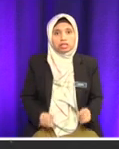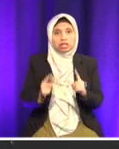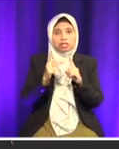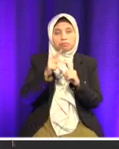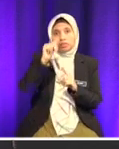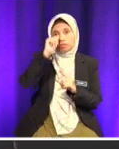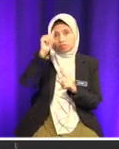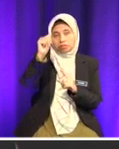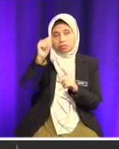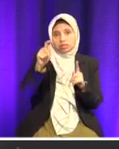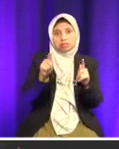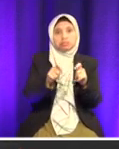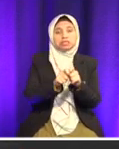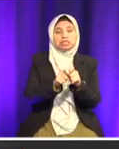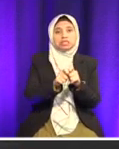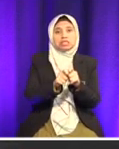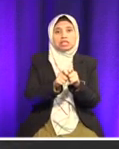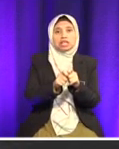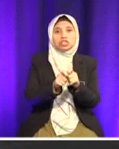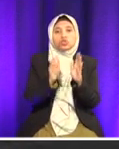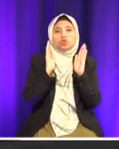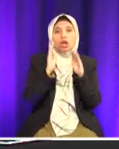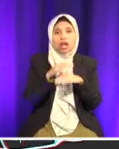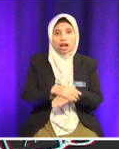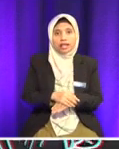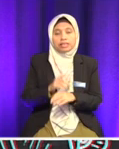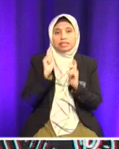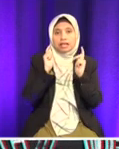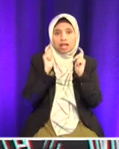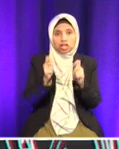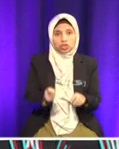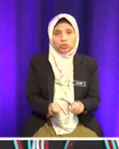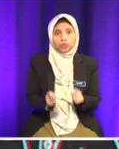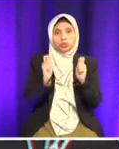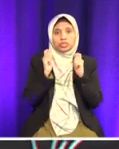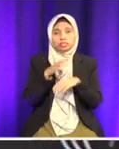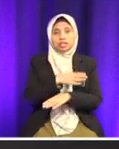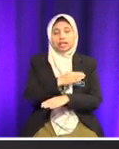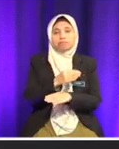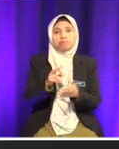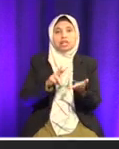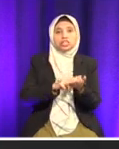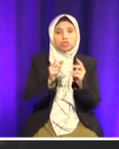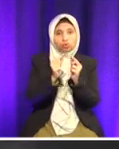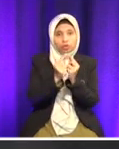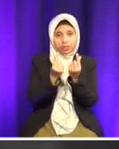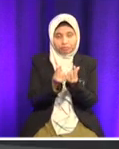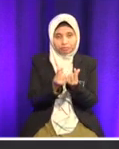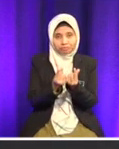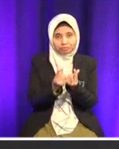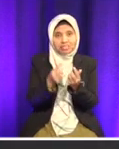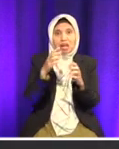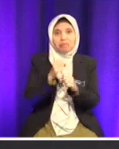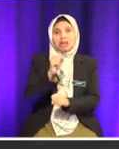menunaikan salat Tahajud dan membaca Alquran Iya sangat betul Terima kasih Adam 5 bintang itu